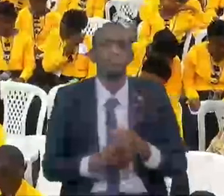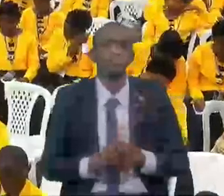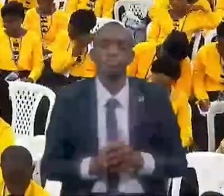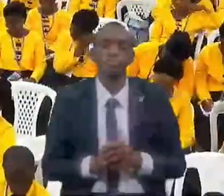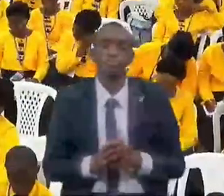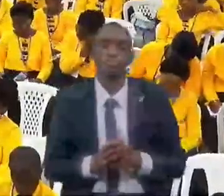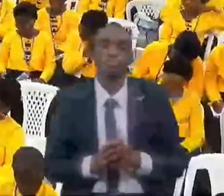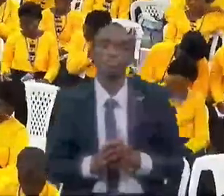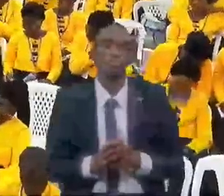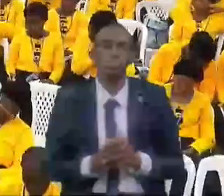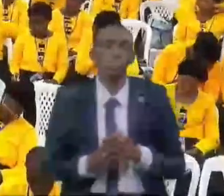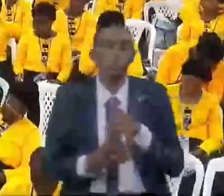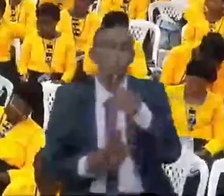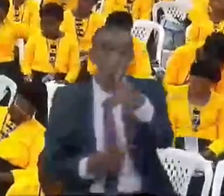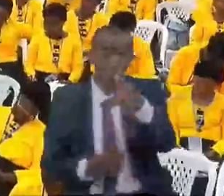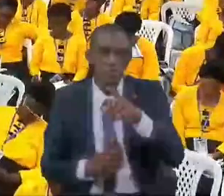verset